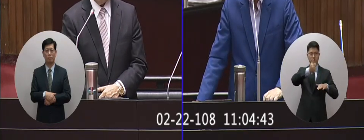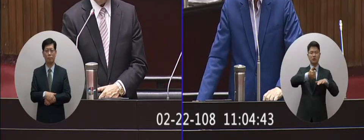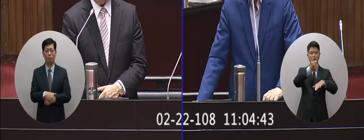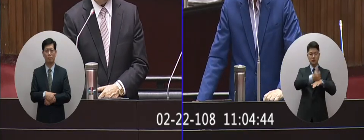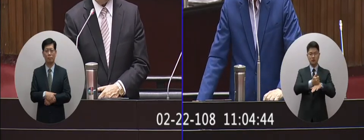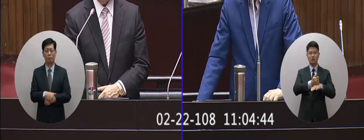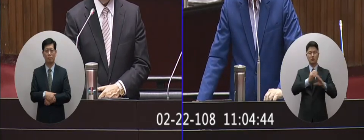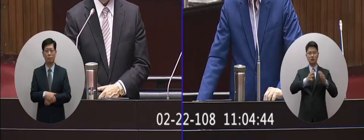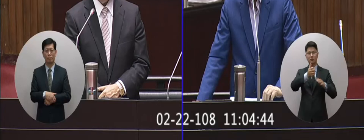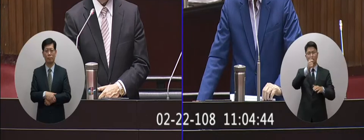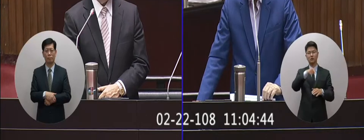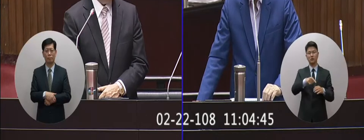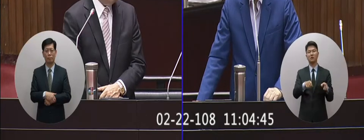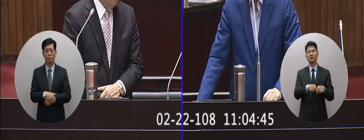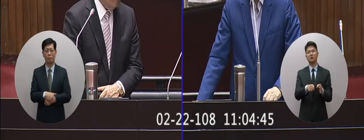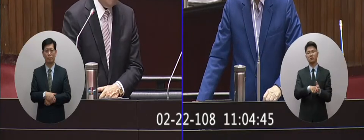啊。